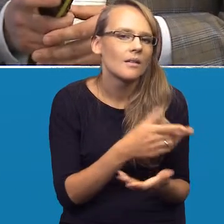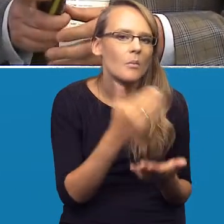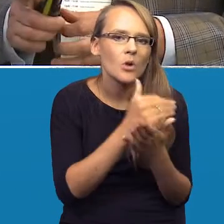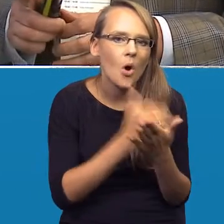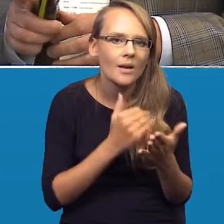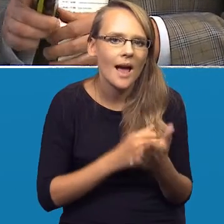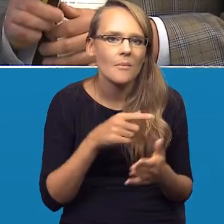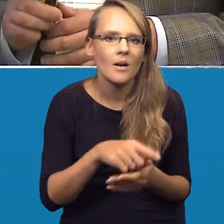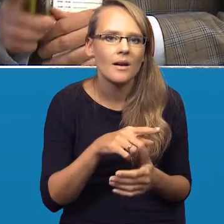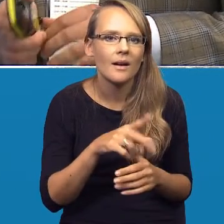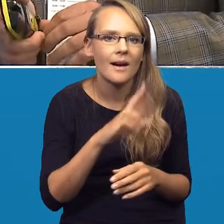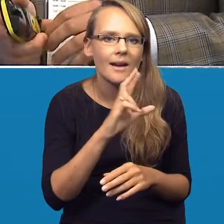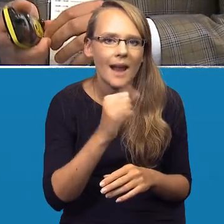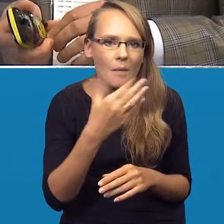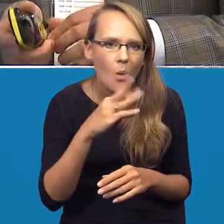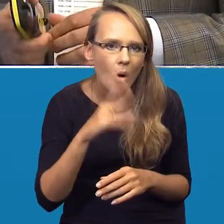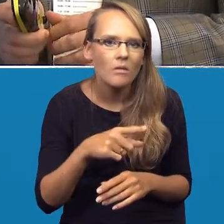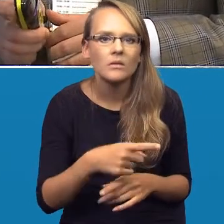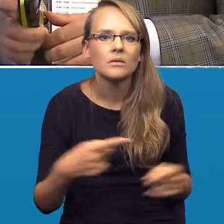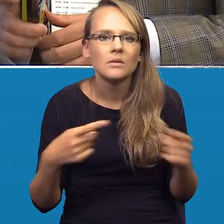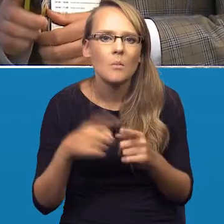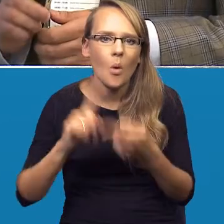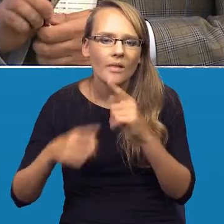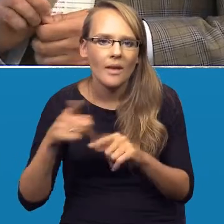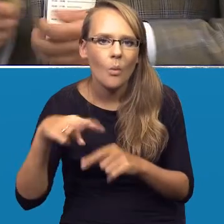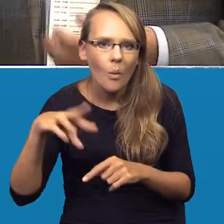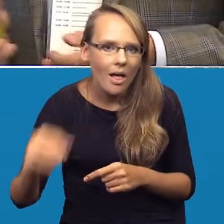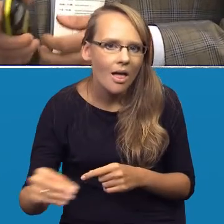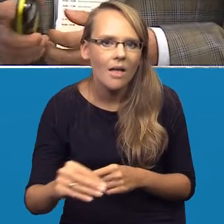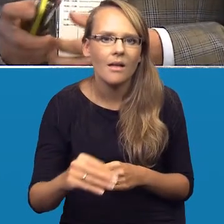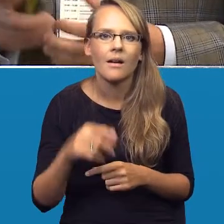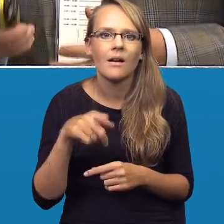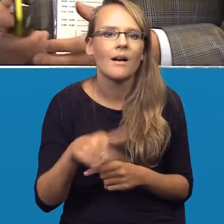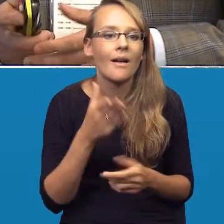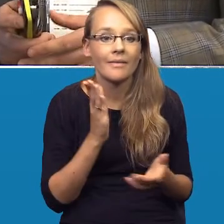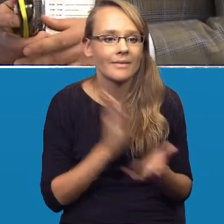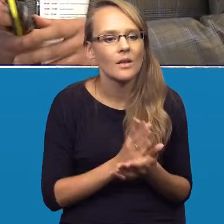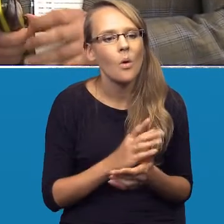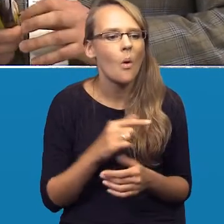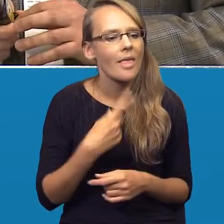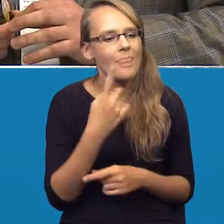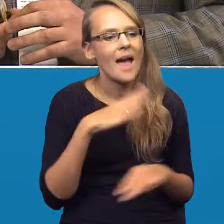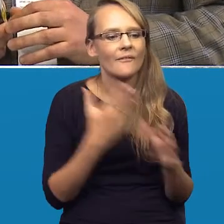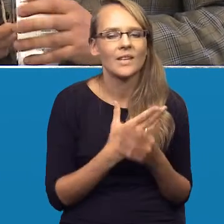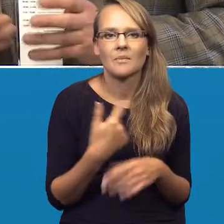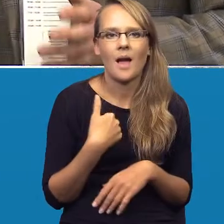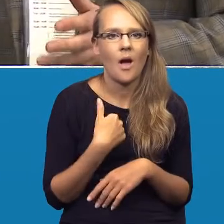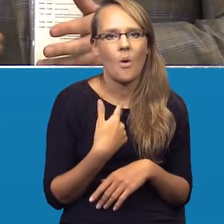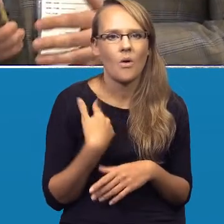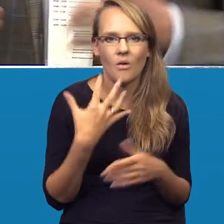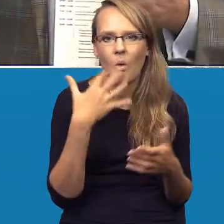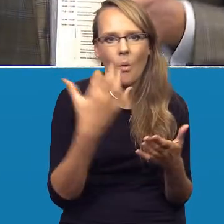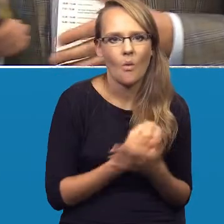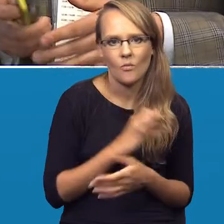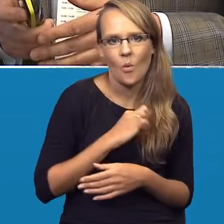jakby polityki surowcowej prowadzoną przez Unię Europejską i nie dotyczy tylko interesu jednej firmy. Tak często